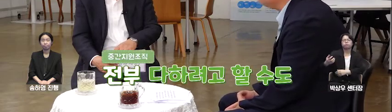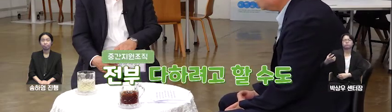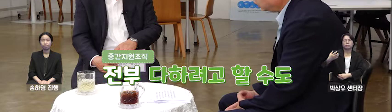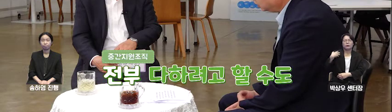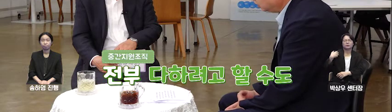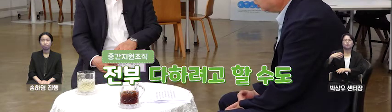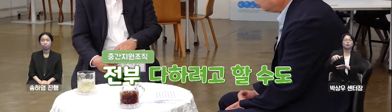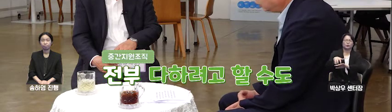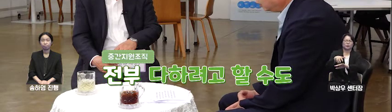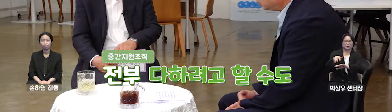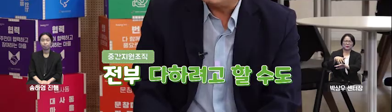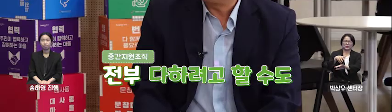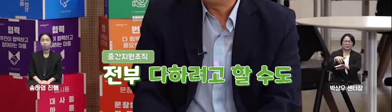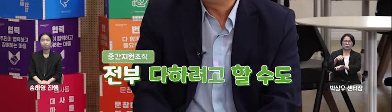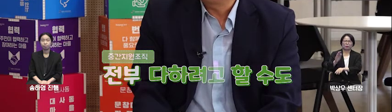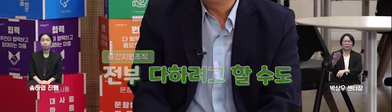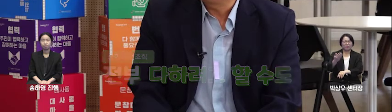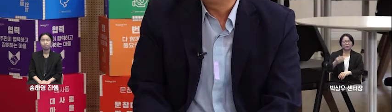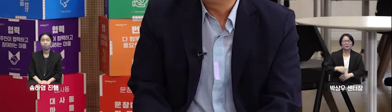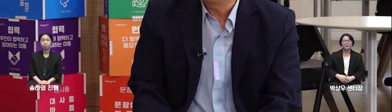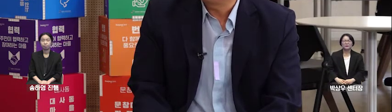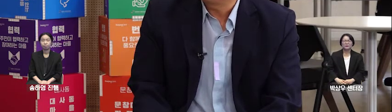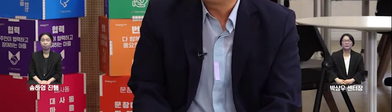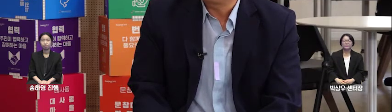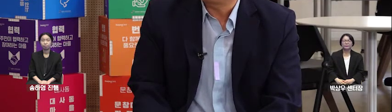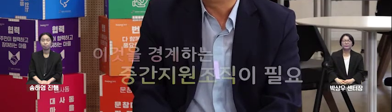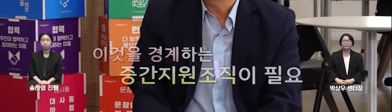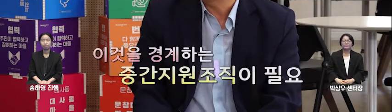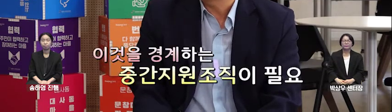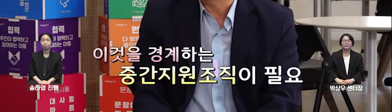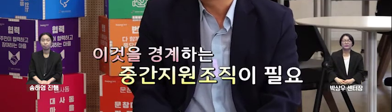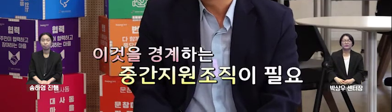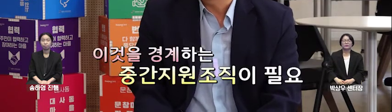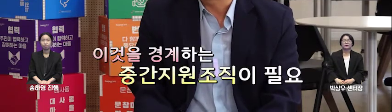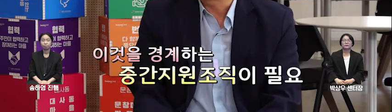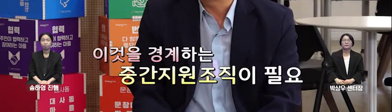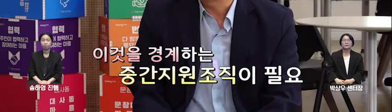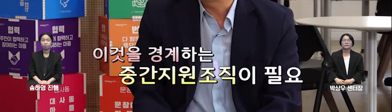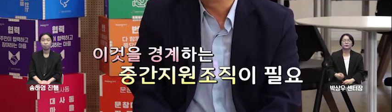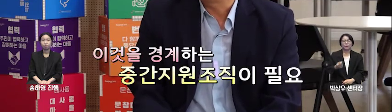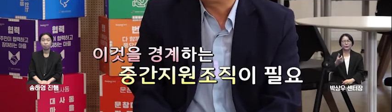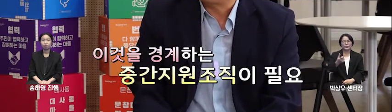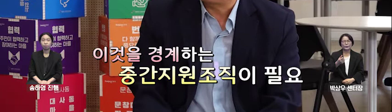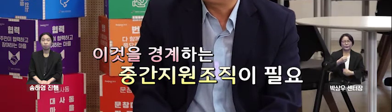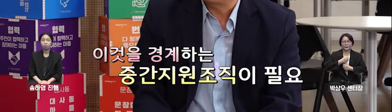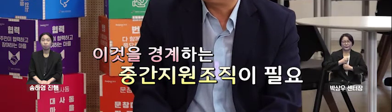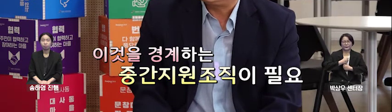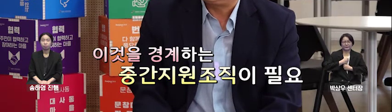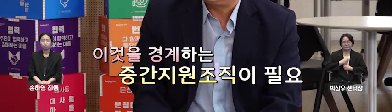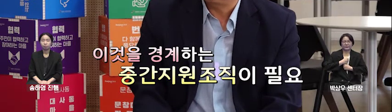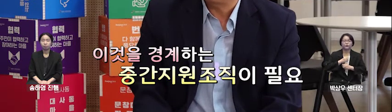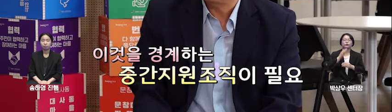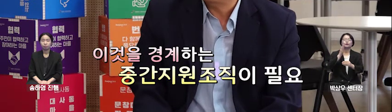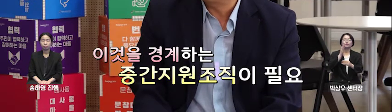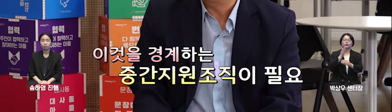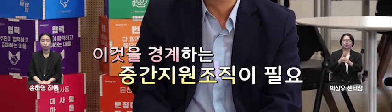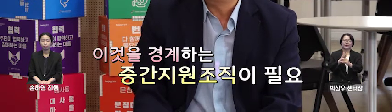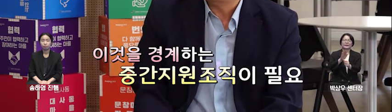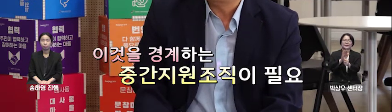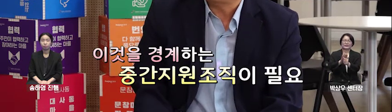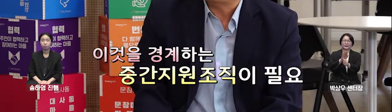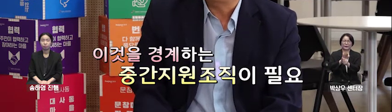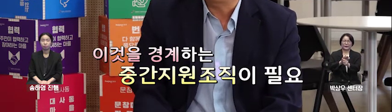않아 있습니다. 그래서 이러한 것들을 좀 경계하는 중간 지원 조직이